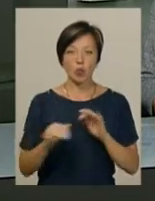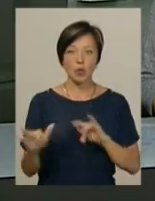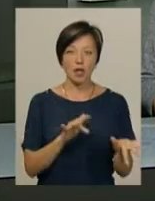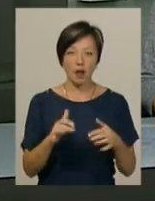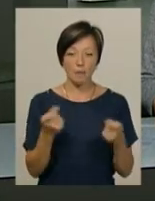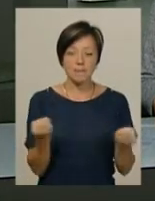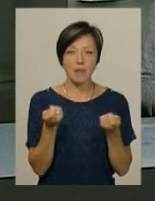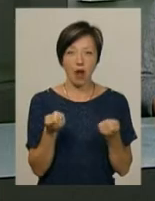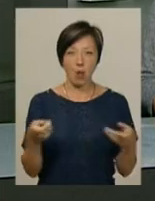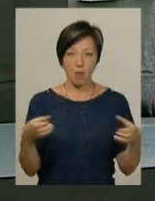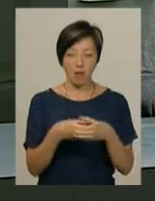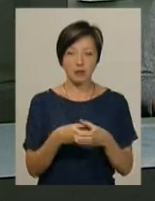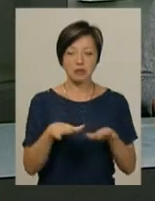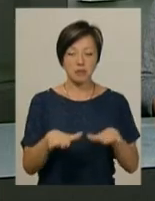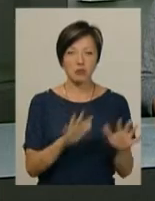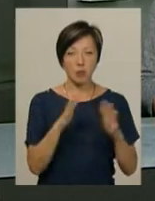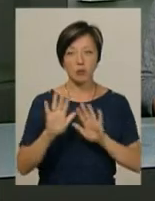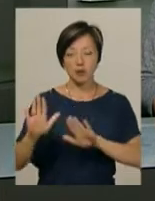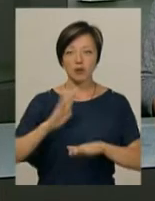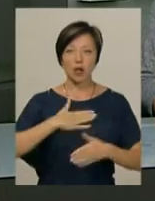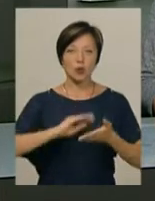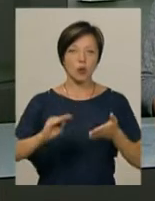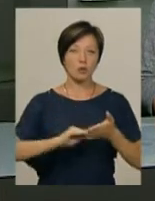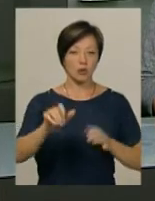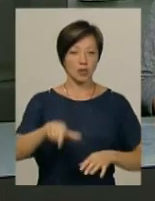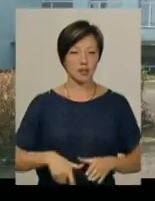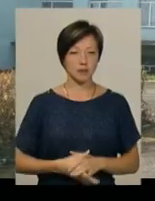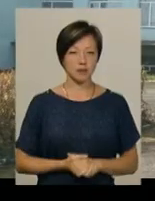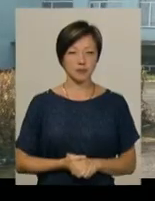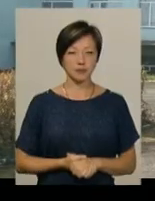як малокомплектна. На місці подій побувала наша кореспондентка.